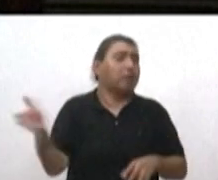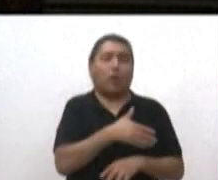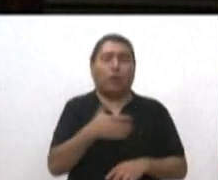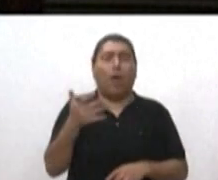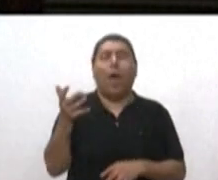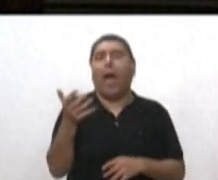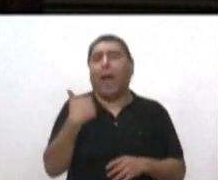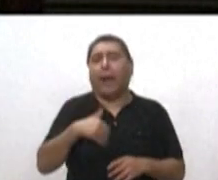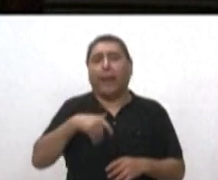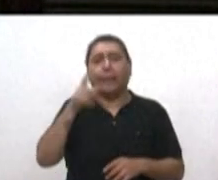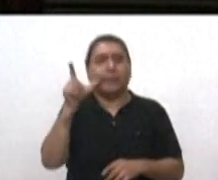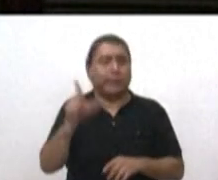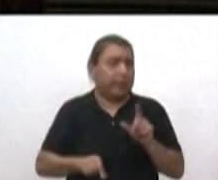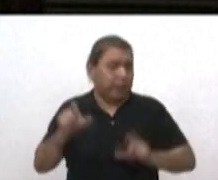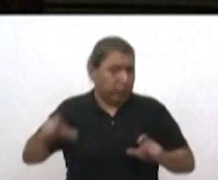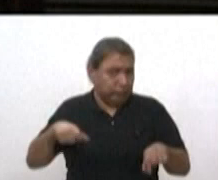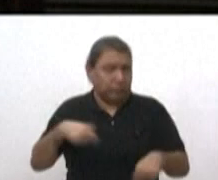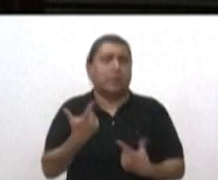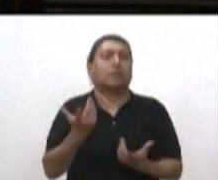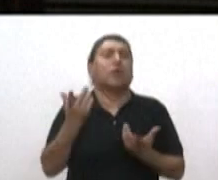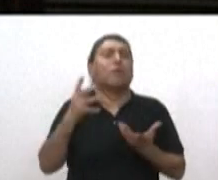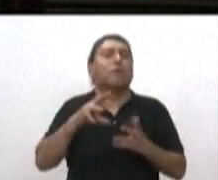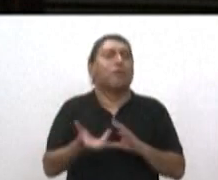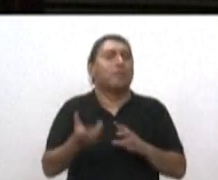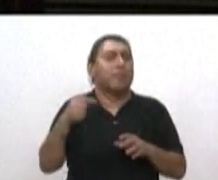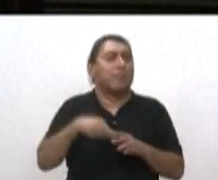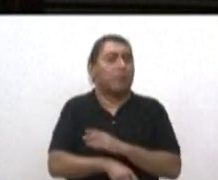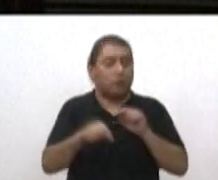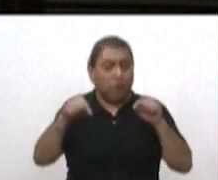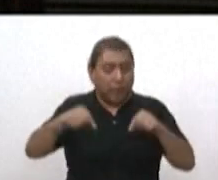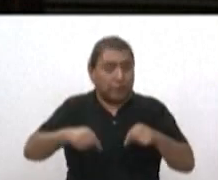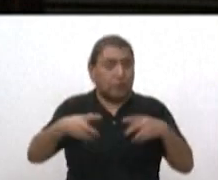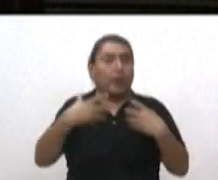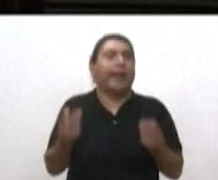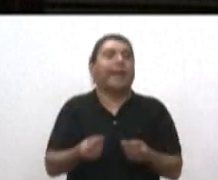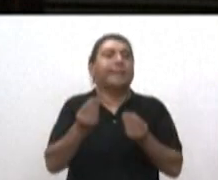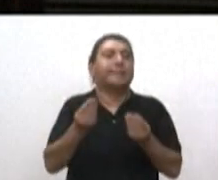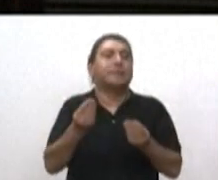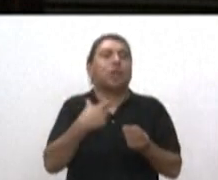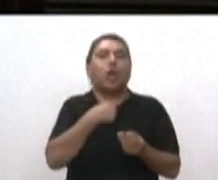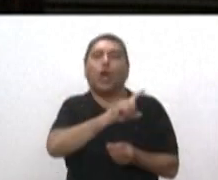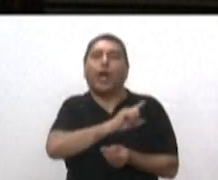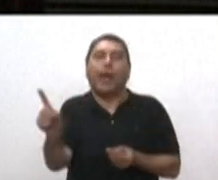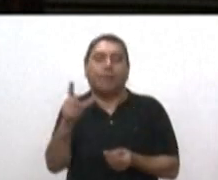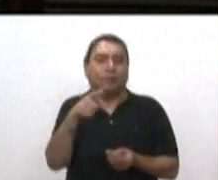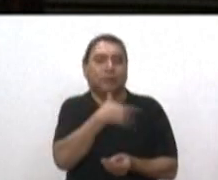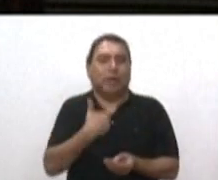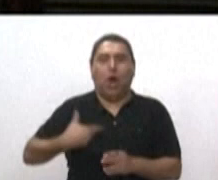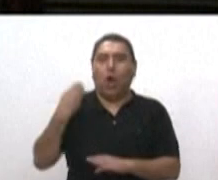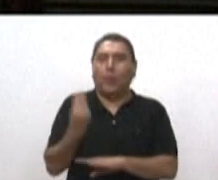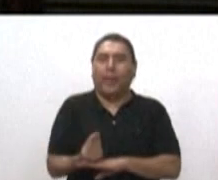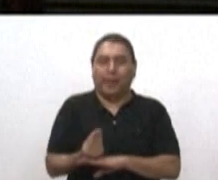sledeč. Opozicija ne želi, da bi vlada vladala. In veste kaj? Najbolj jih boli to, da delamo stvari tako, kot je prav.